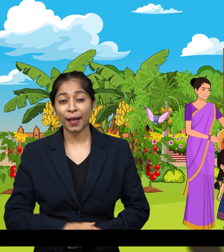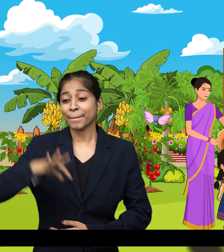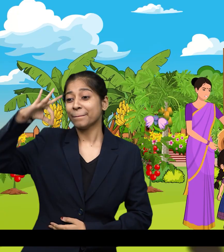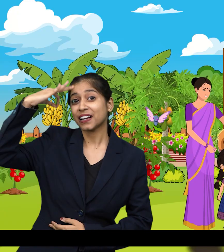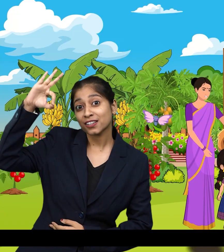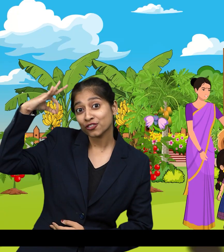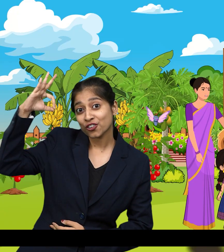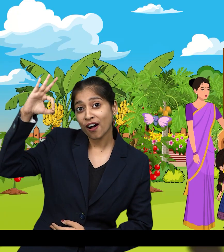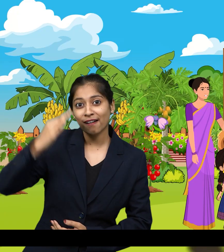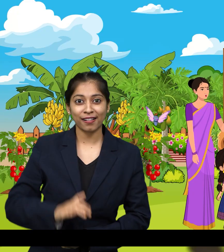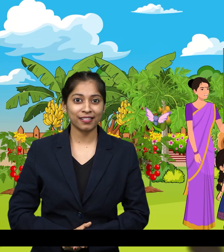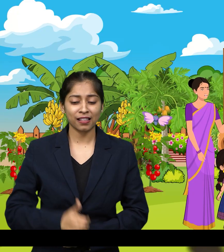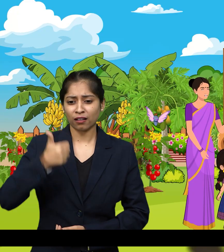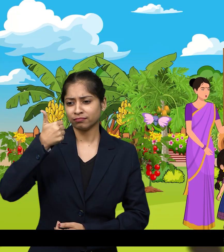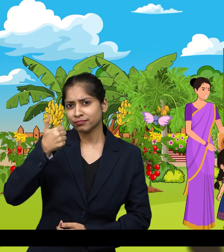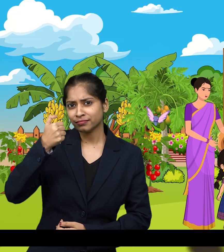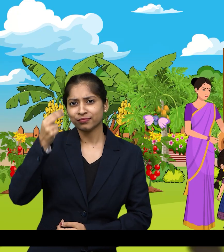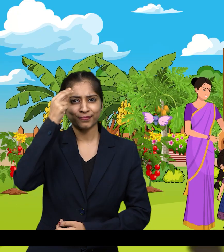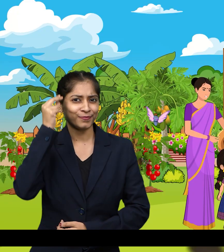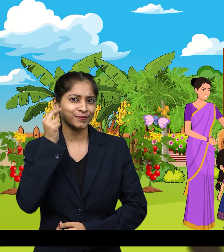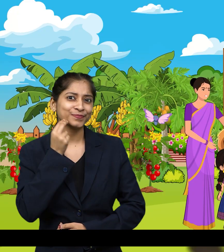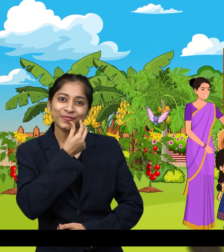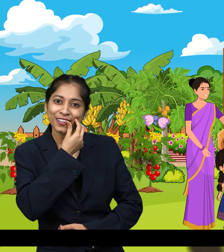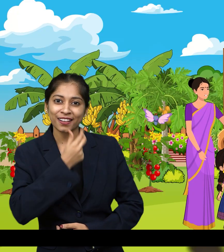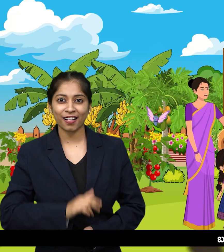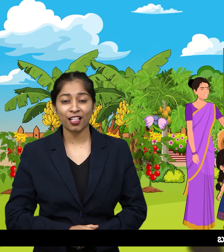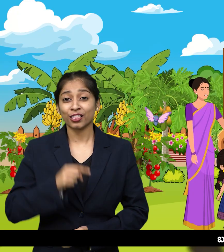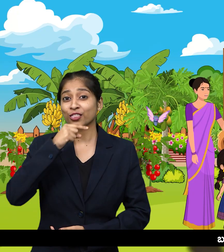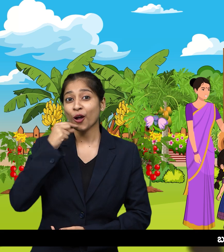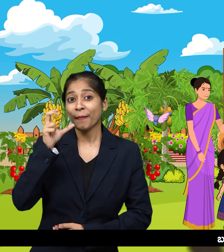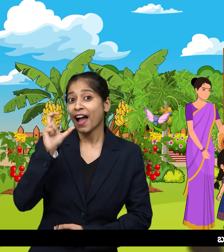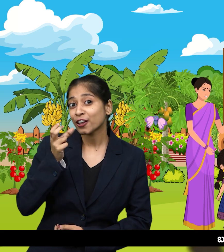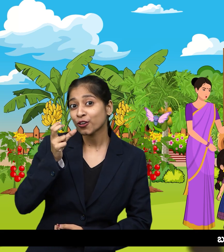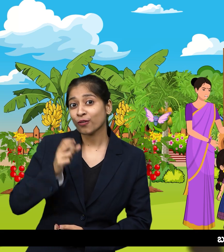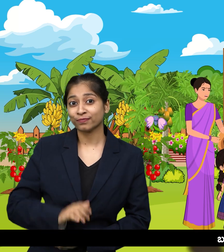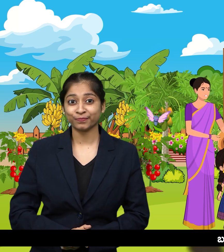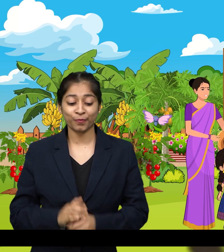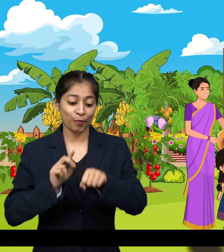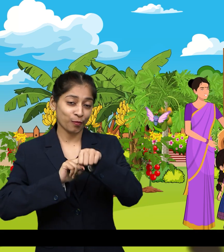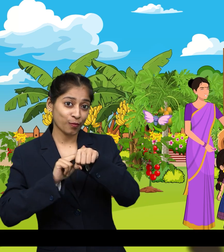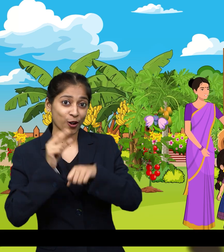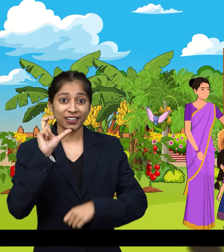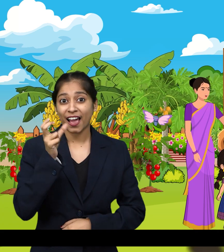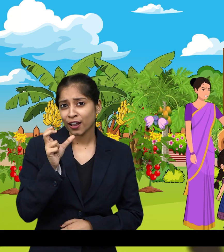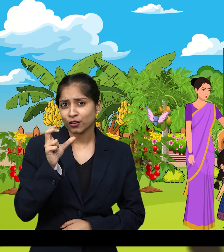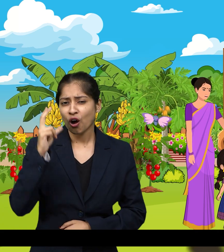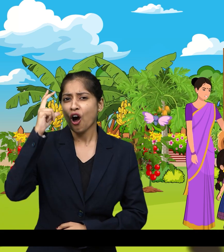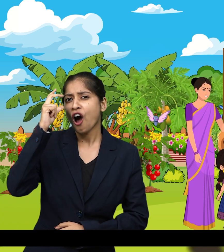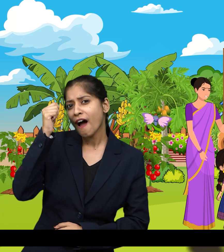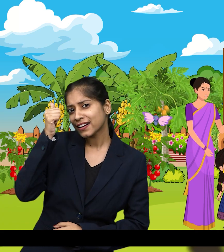వంకాయ, బెండకాయ, టమోటా, బంగాళదుంప, నారింజ,